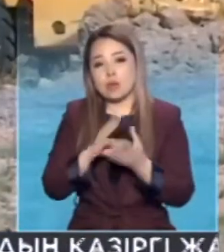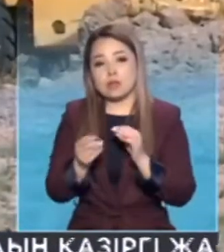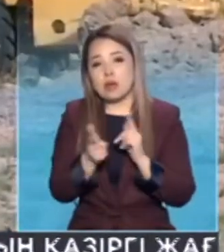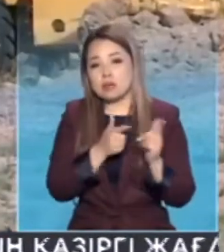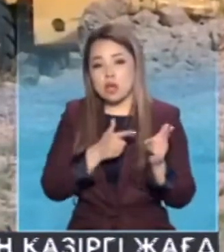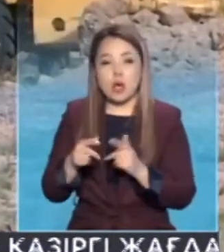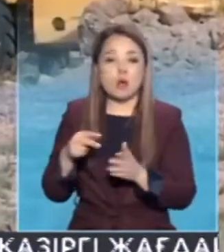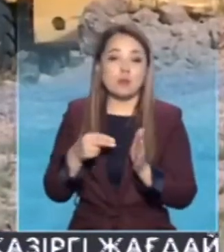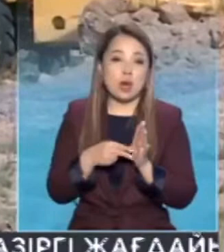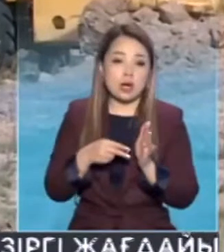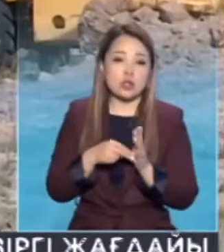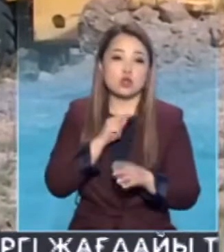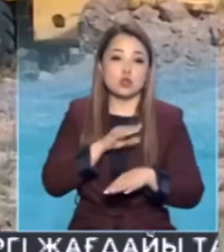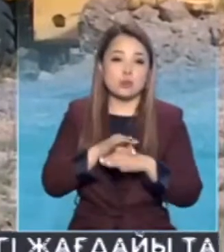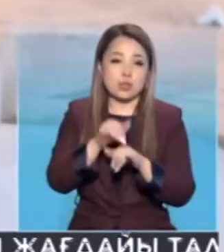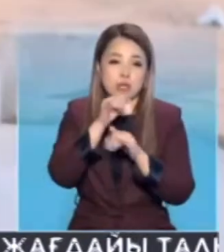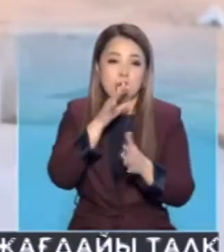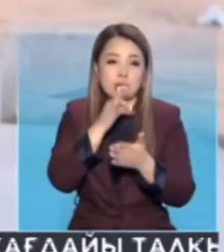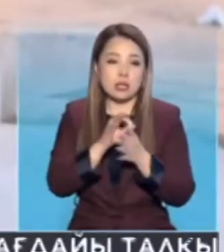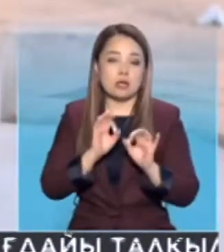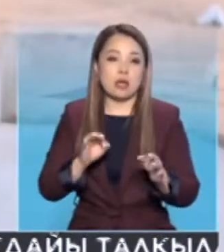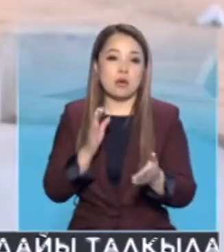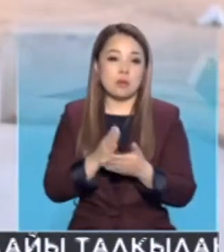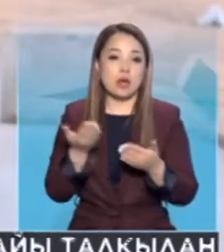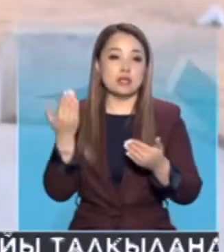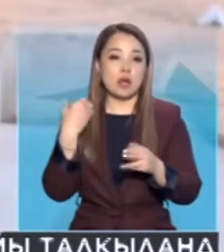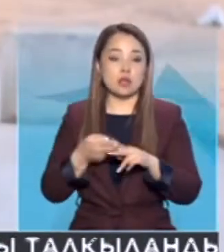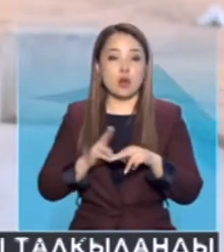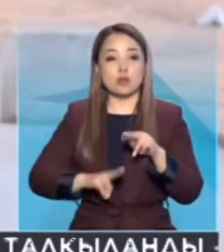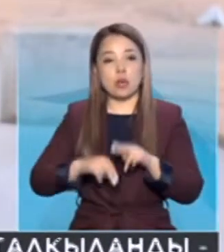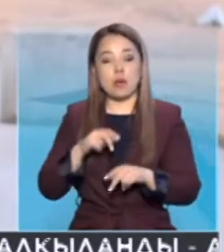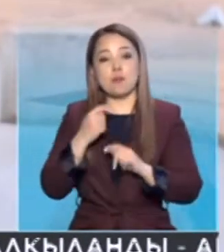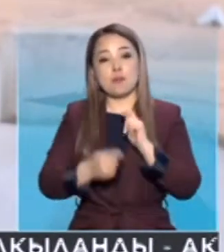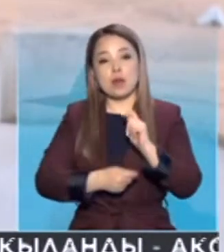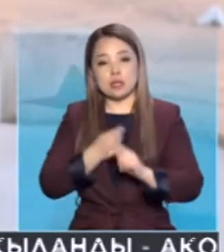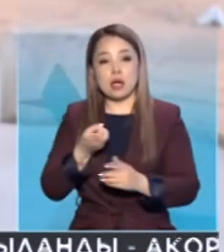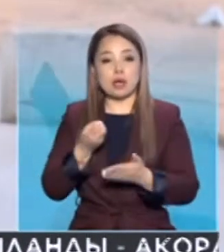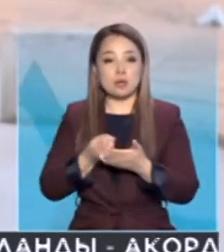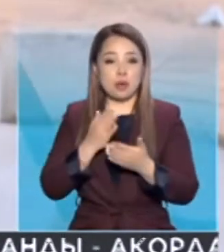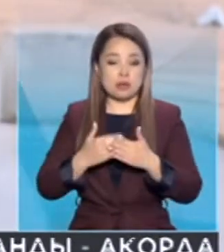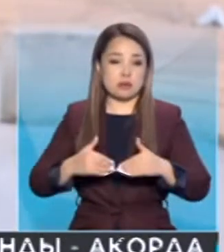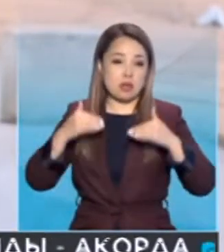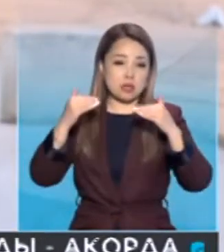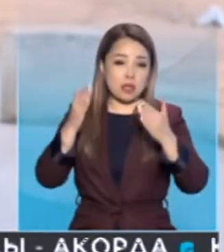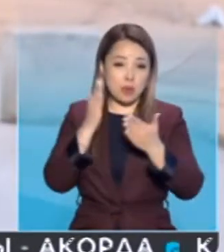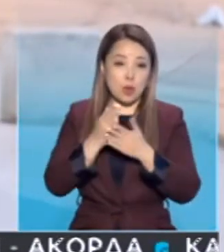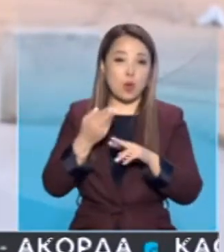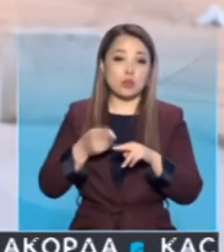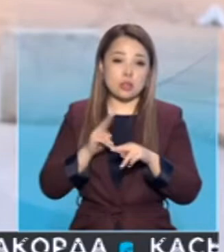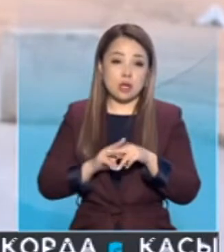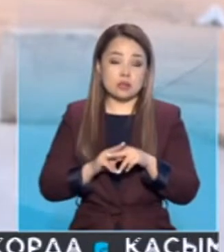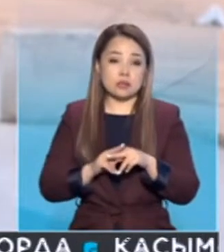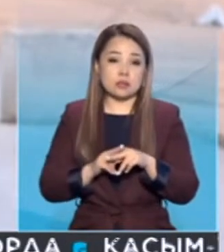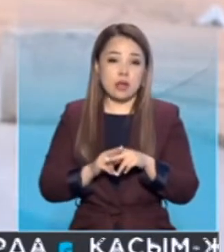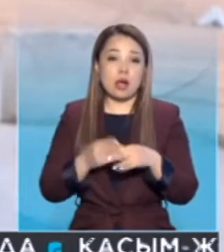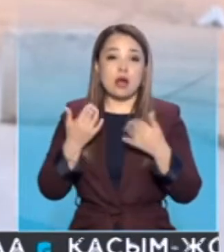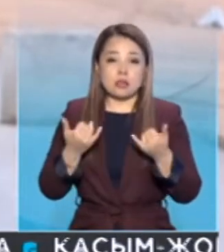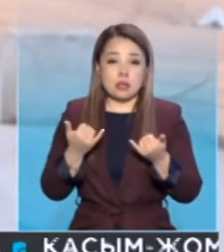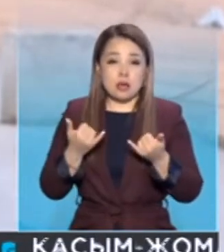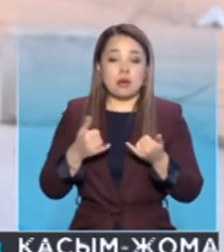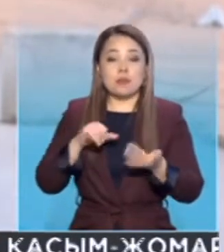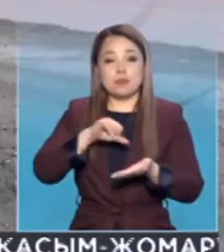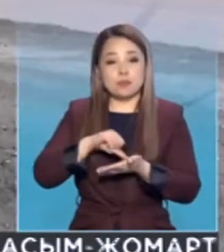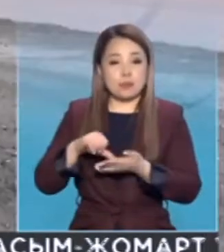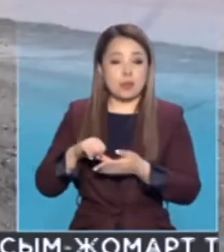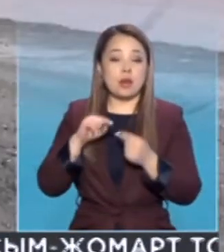бағамен жұмыс істеу мүмкін еместігін алға тартады. Даже строительные материалы өте қымбаттап кетті. Сол үшін қазір подрядчик